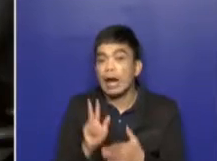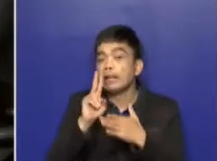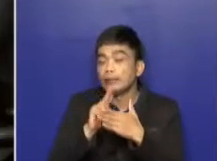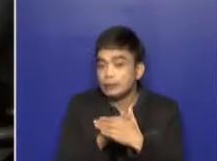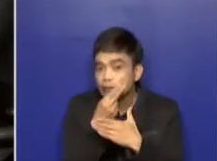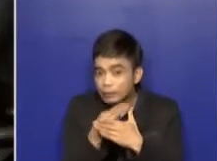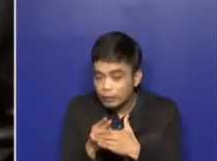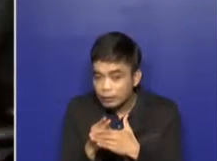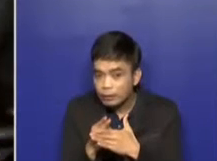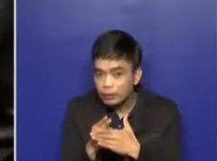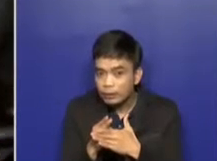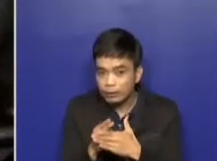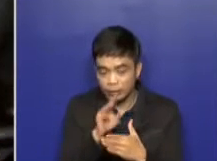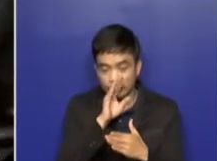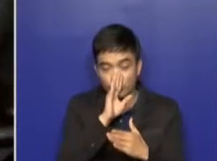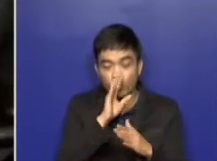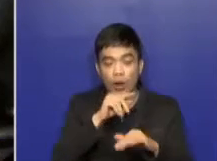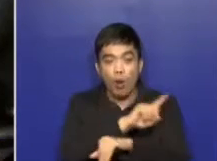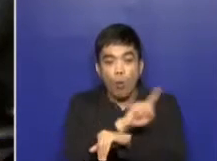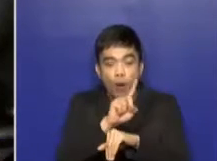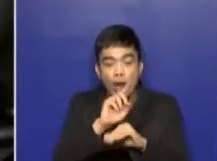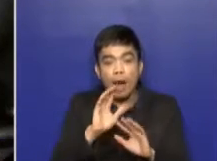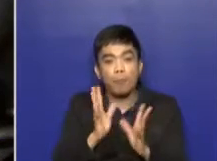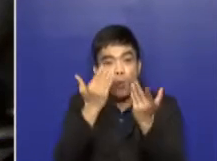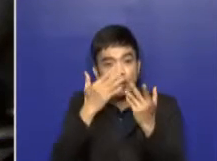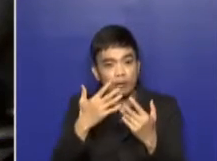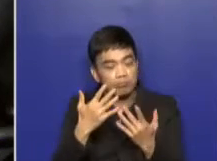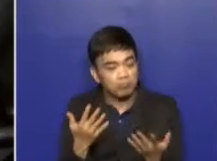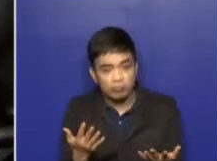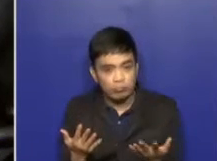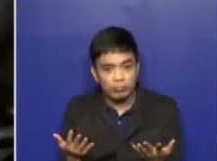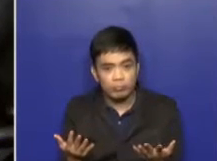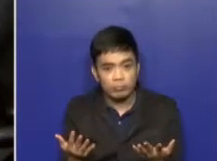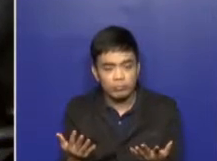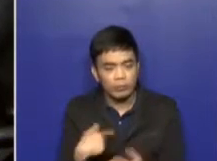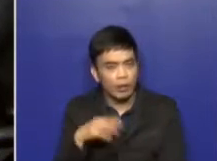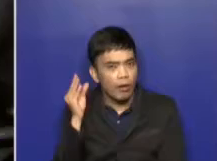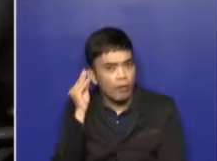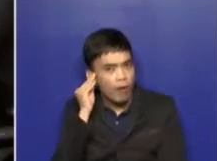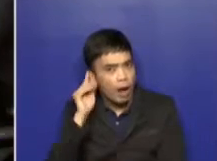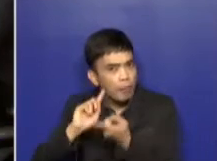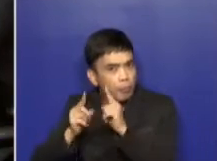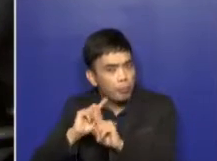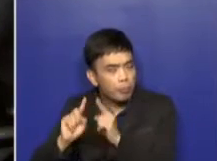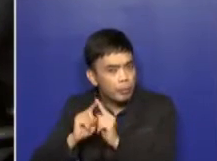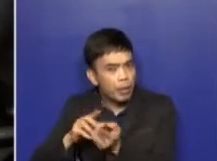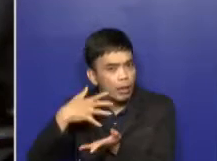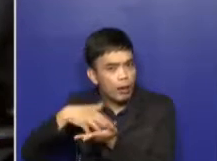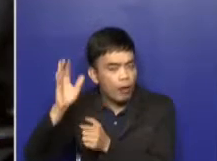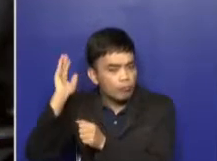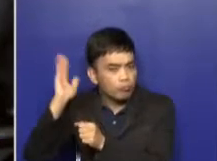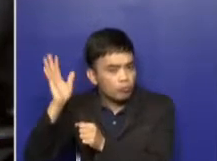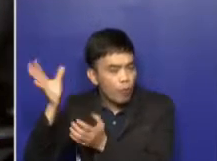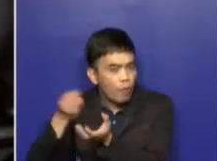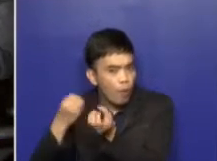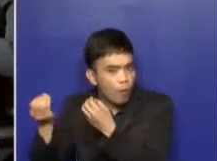หรือก่อนพ้นระยะเวลาที่กำที่ศาลอนุญาตอีกนะครับประเด็นนี้เนี่ยผมฟังจากเพื่อนสมาชิกแล้วก็เสียงข้างน้อยพูดถึง